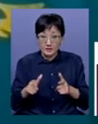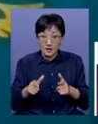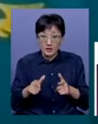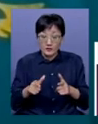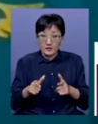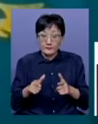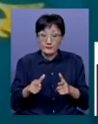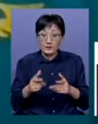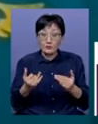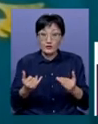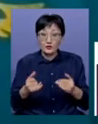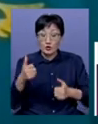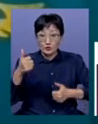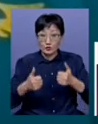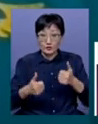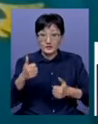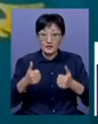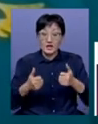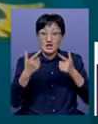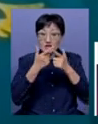басқармасымен бүгін конкурс